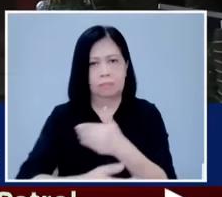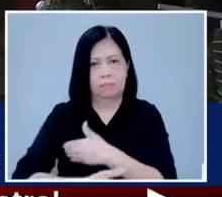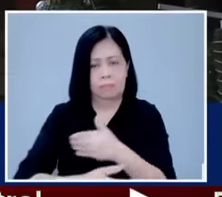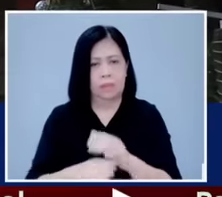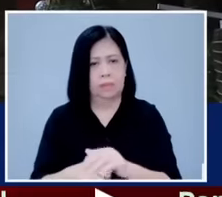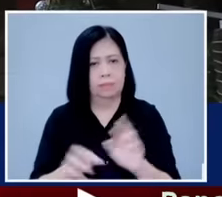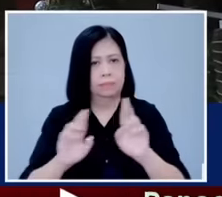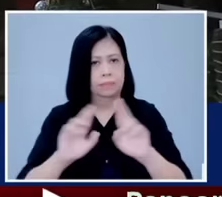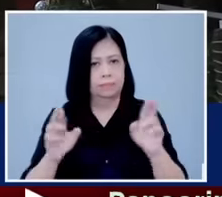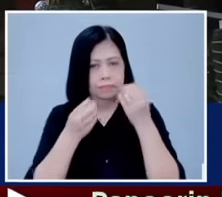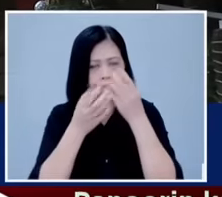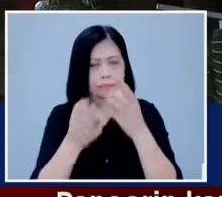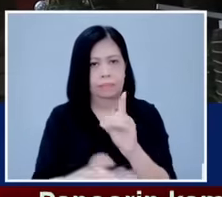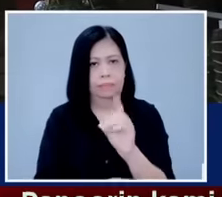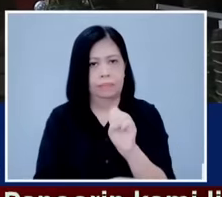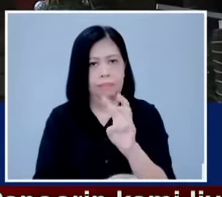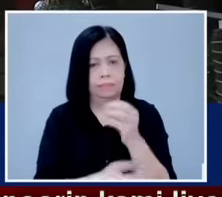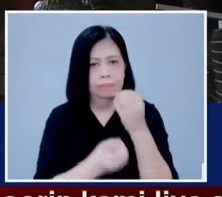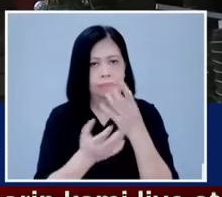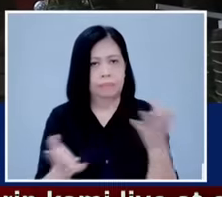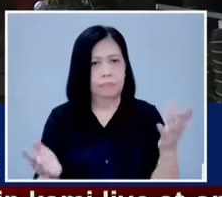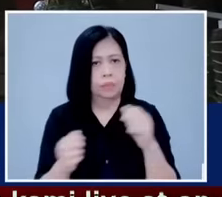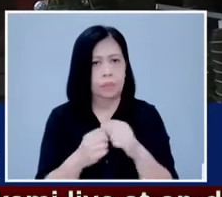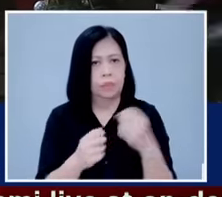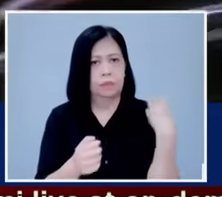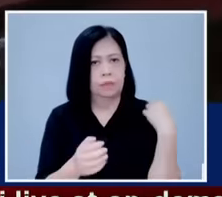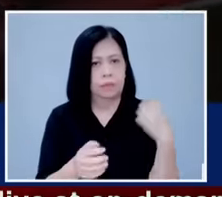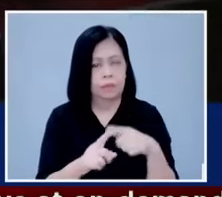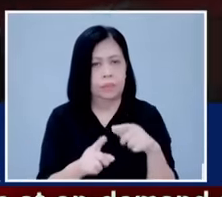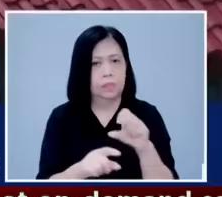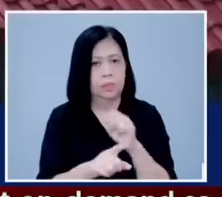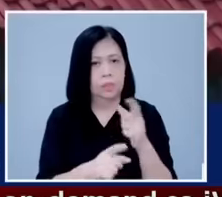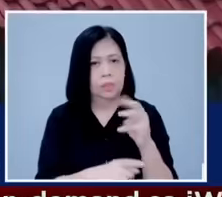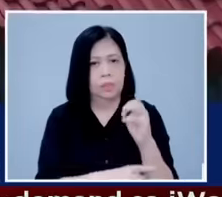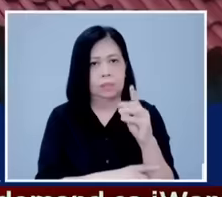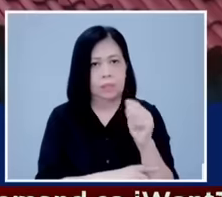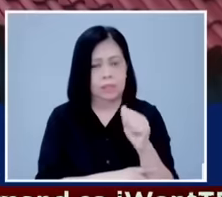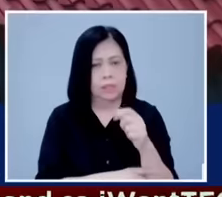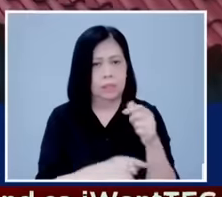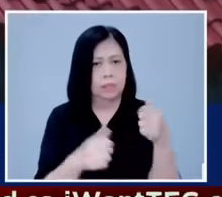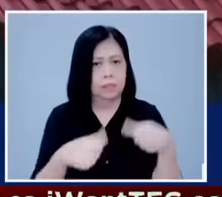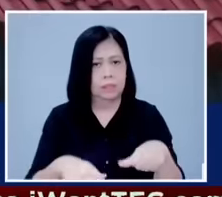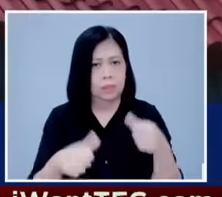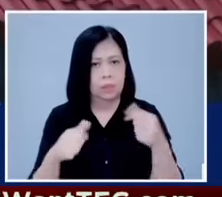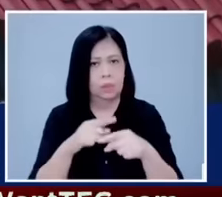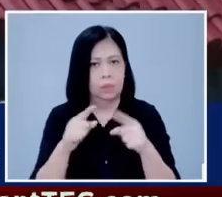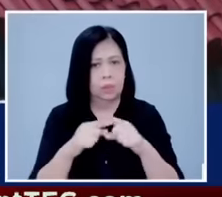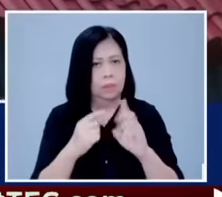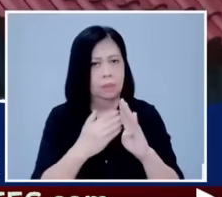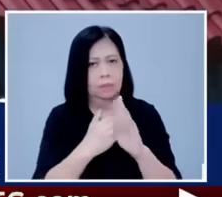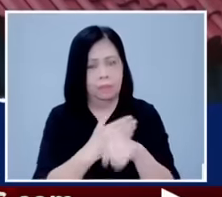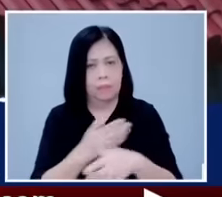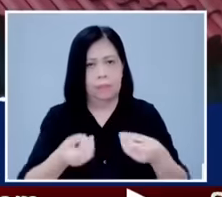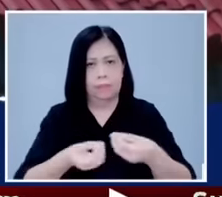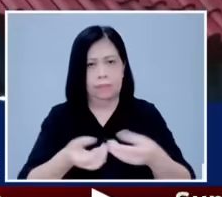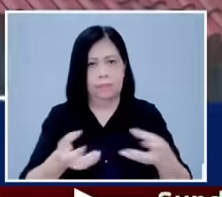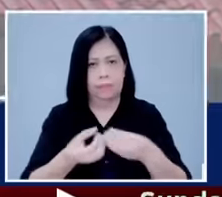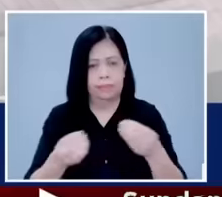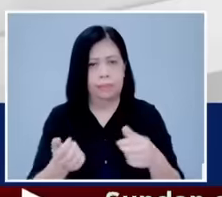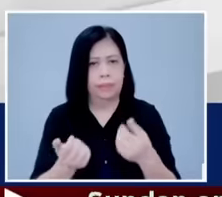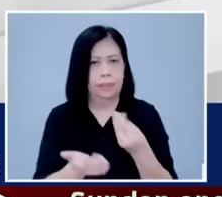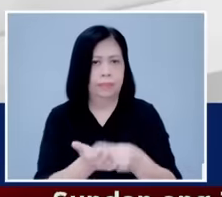ng abiso ang DSWD sa kanilang mga opisyal na social media channels kung kailan maibabalik ang pamamahagi ng